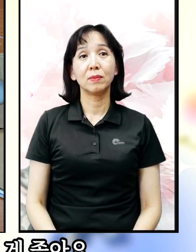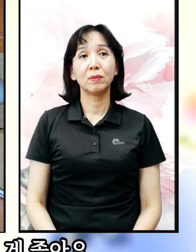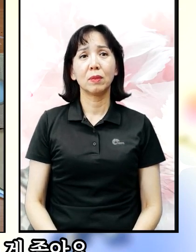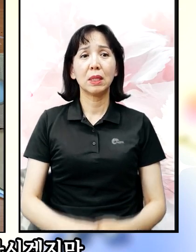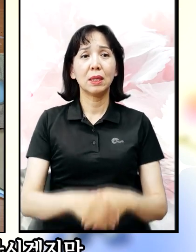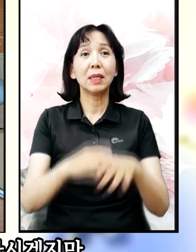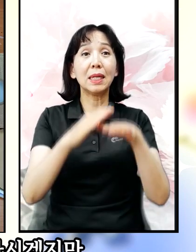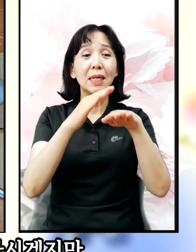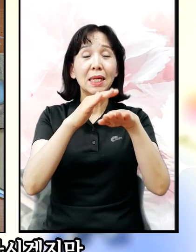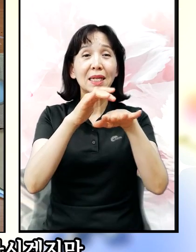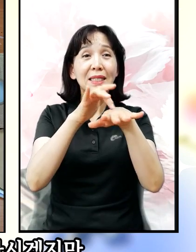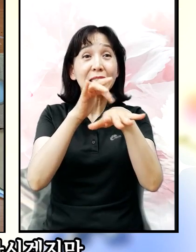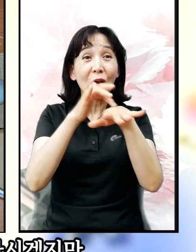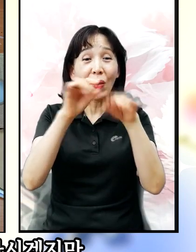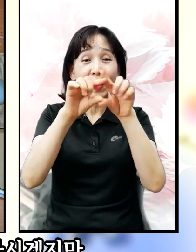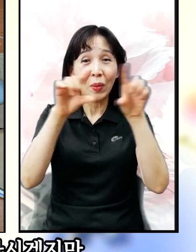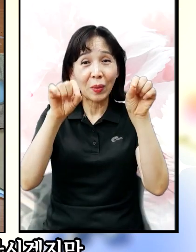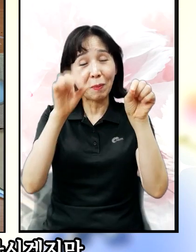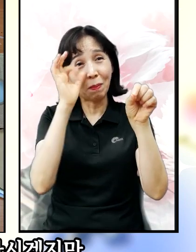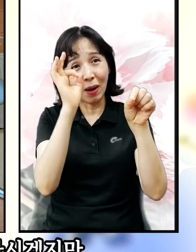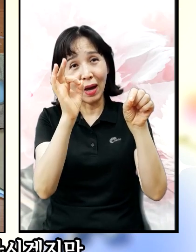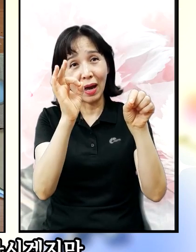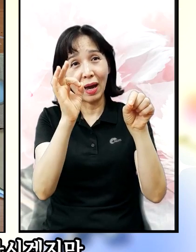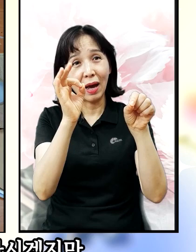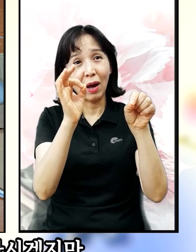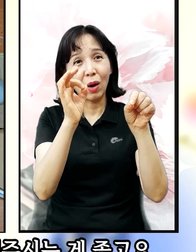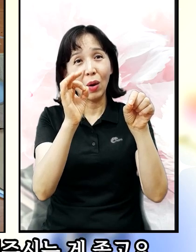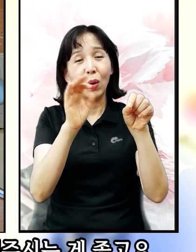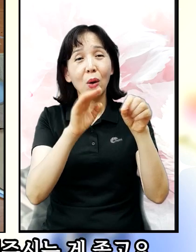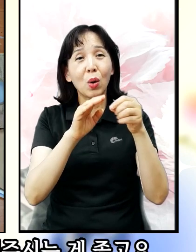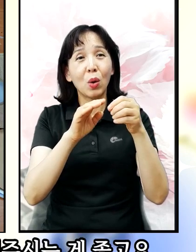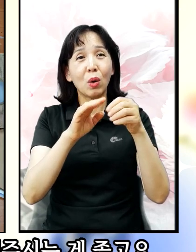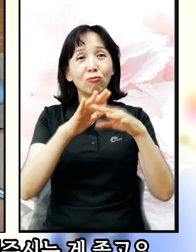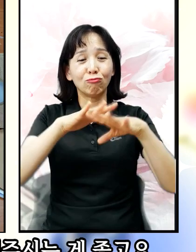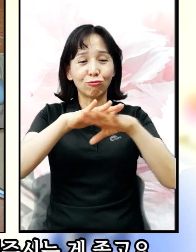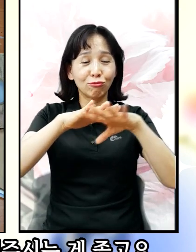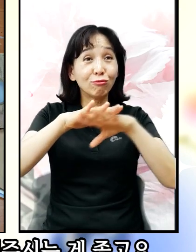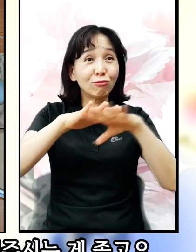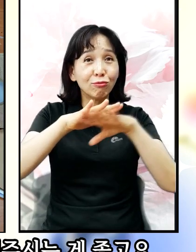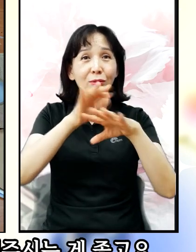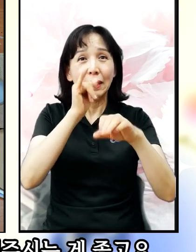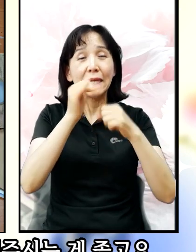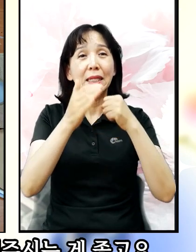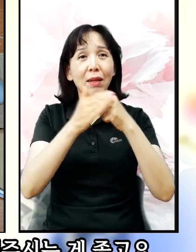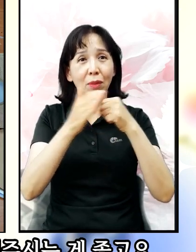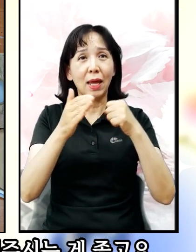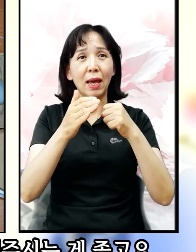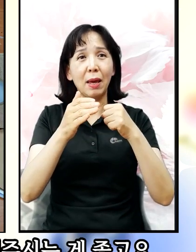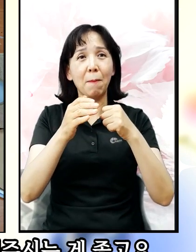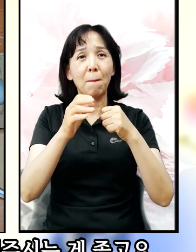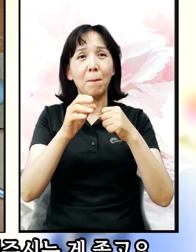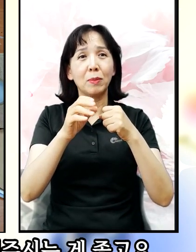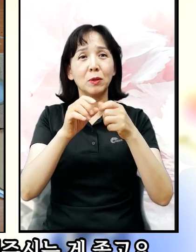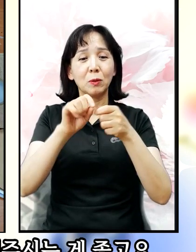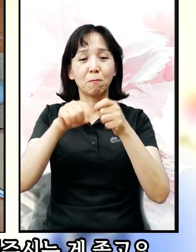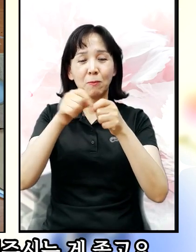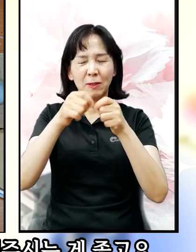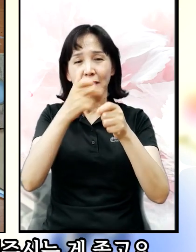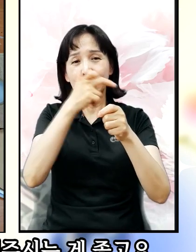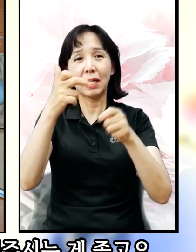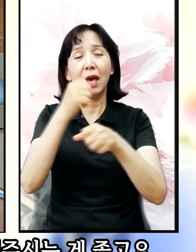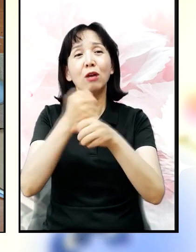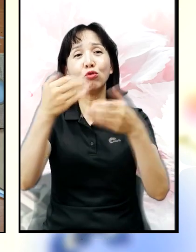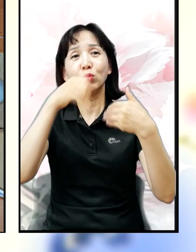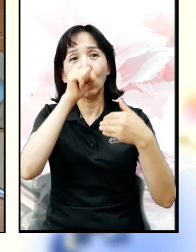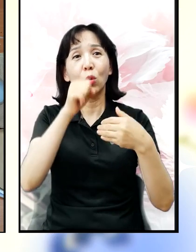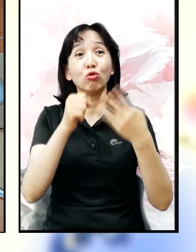이 오간디 리본이 이렇게 보시면 아시겠지만 구멍이 송송송송해서 조금 매듭을 크게 해주시는 게